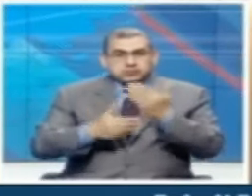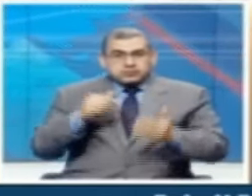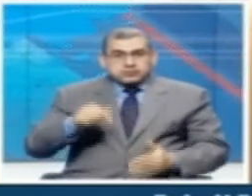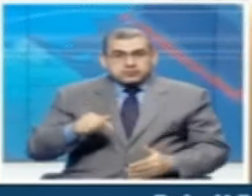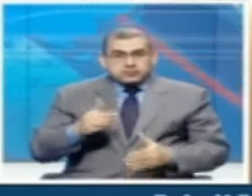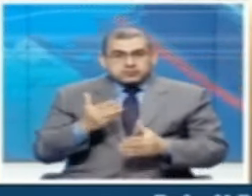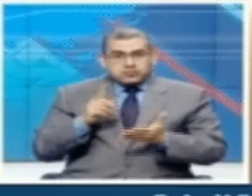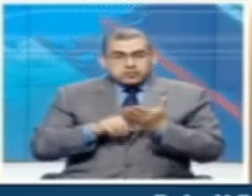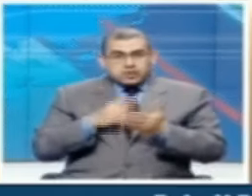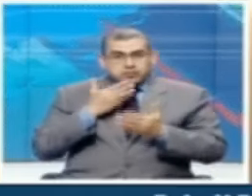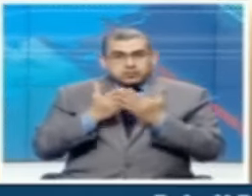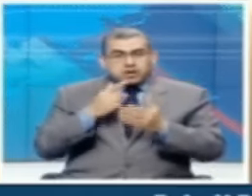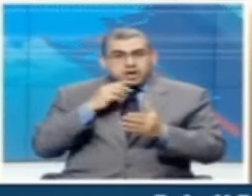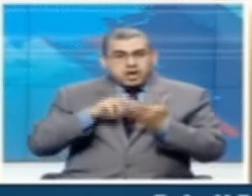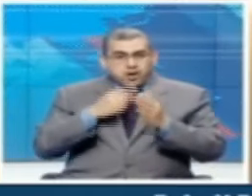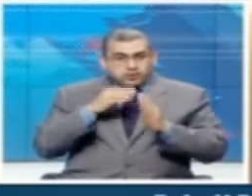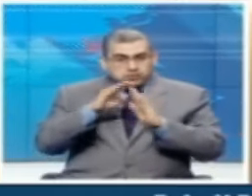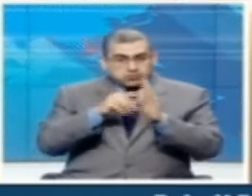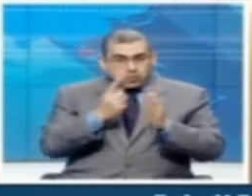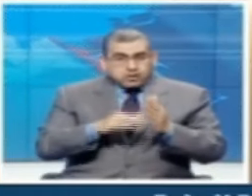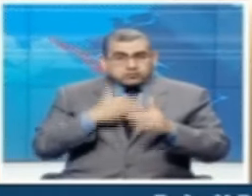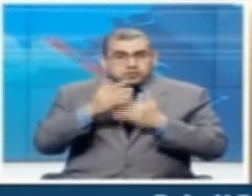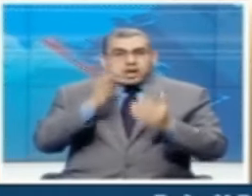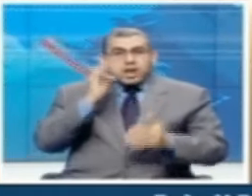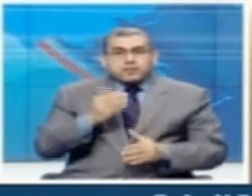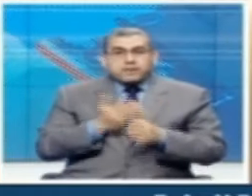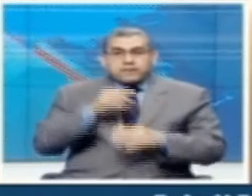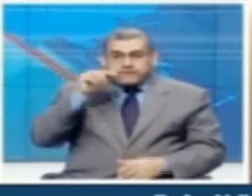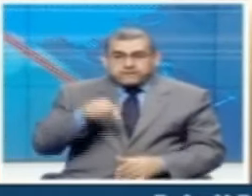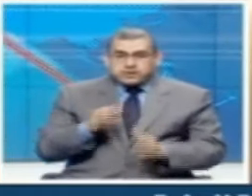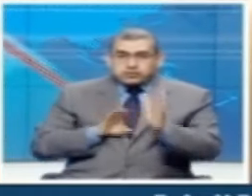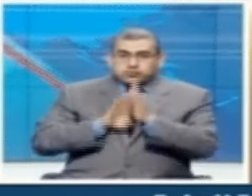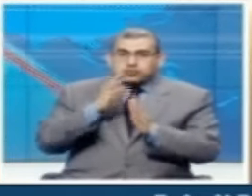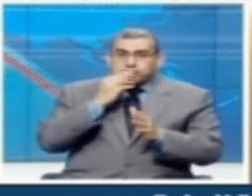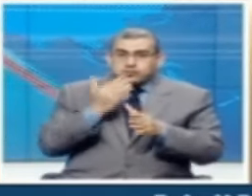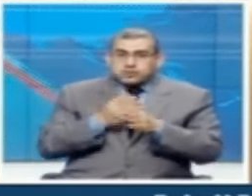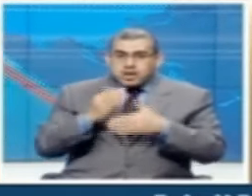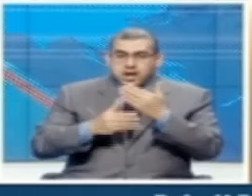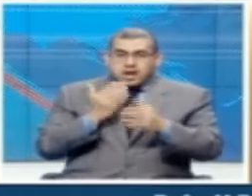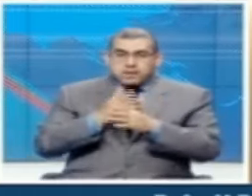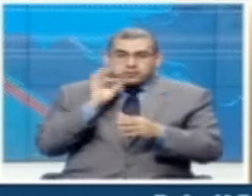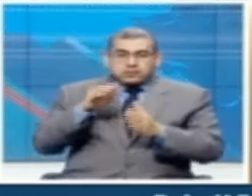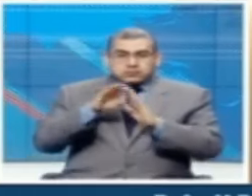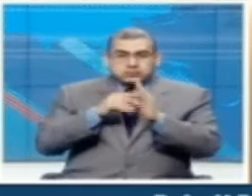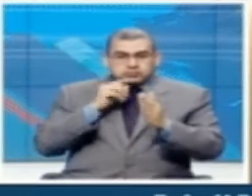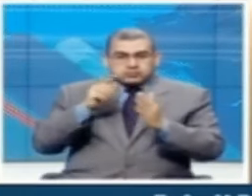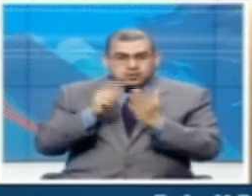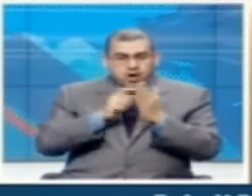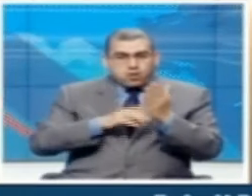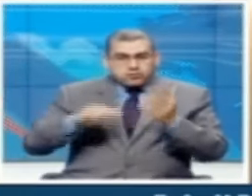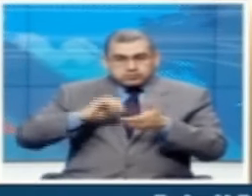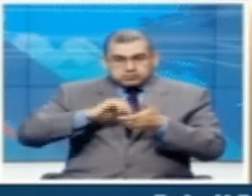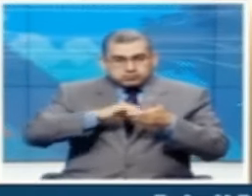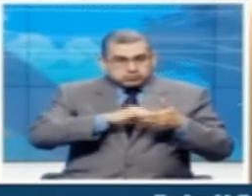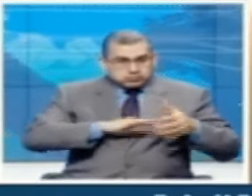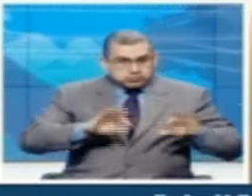لا يمكن ان تكون متقدمه على هذا النحو الا اذا كان في هذه المساله بصفه خاصه الا كنا وضعنا الضوابط الحقيقيه التي